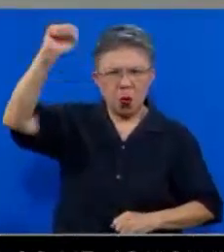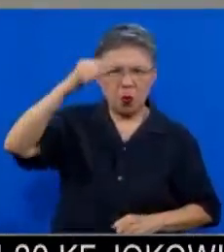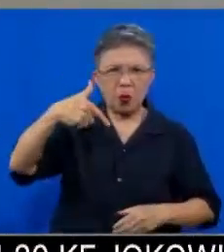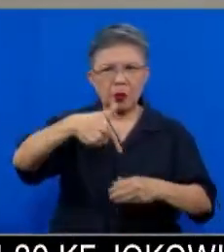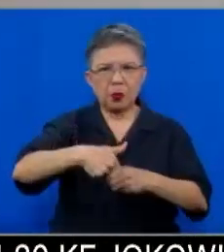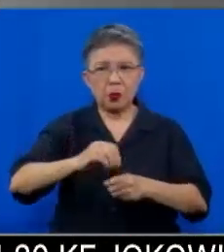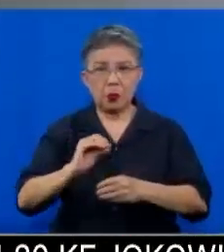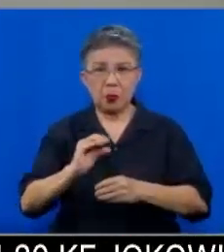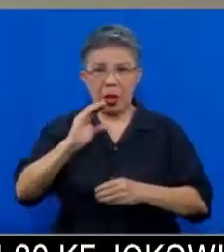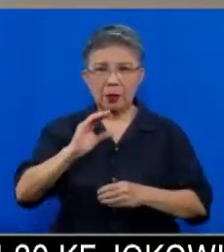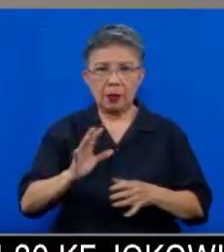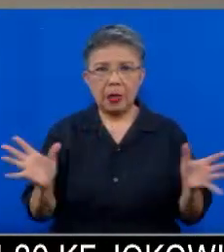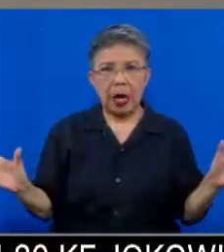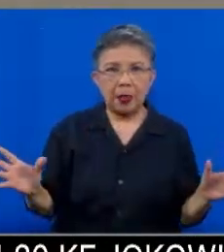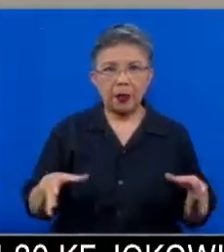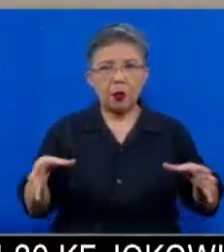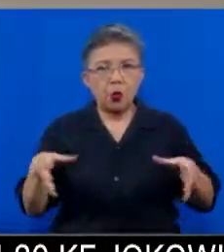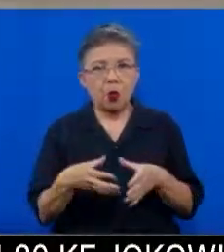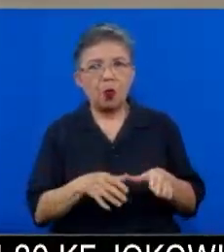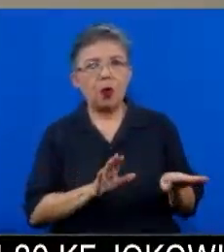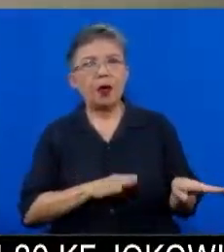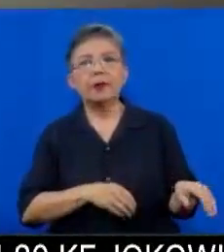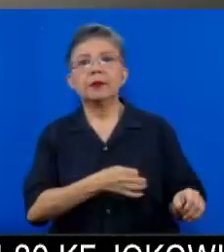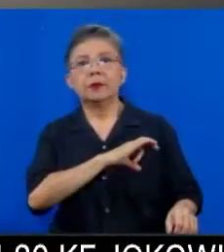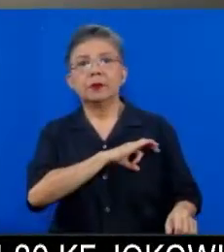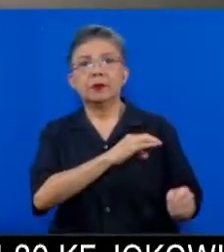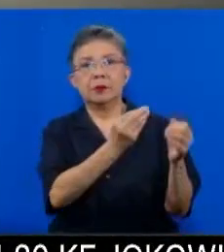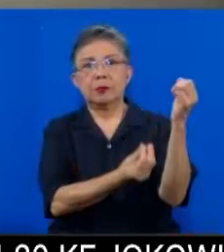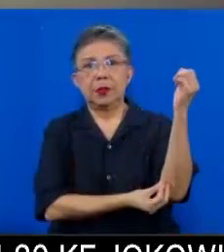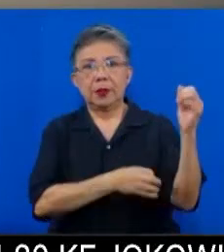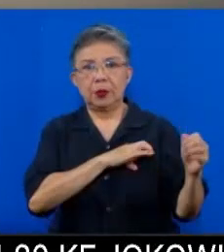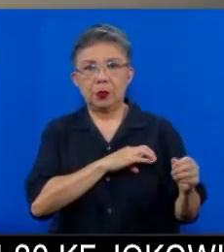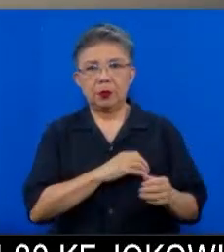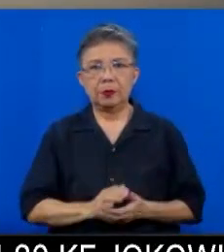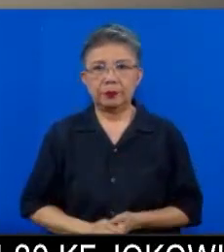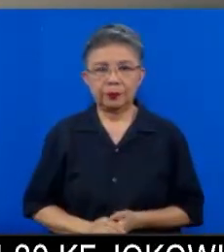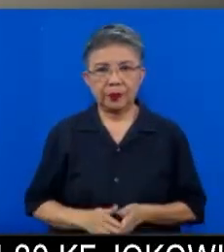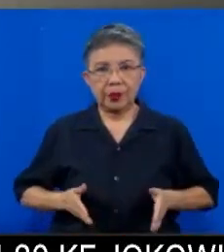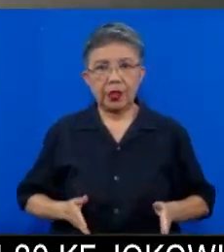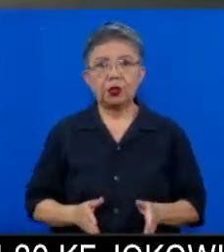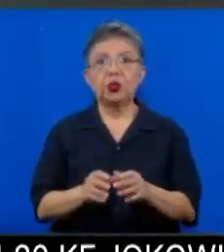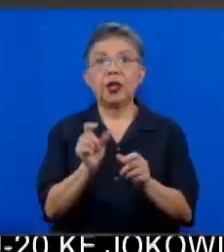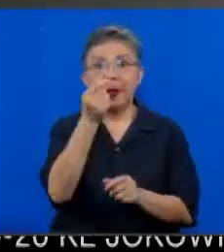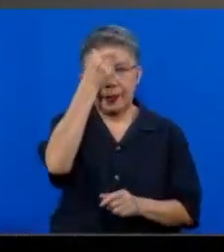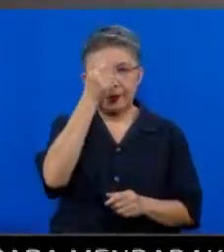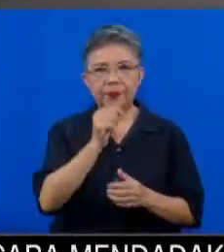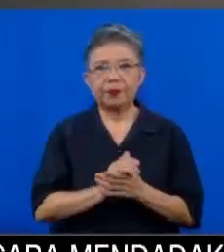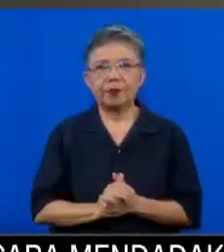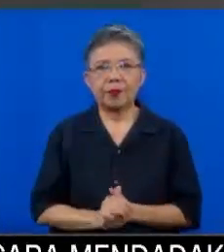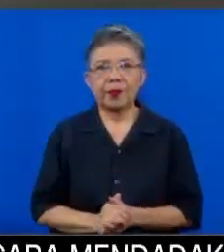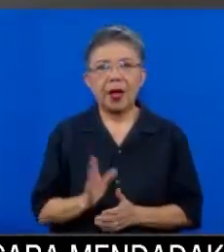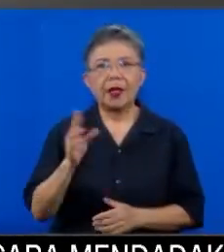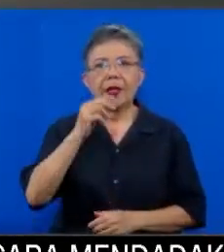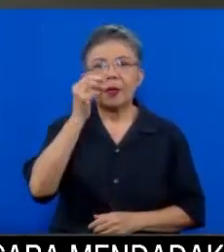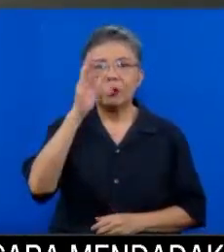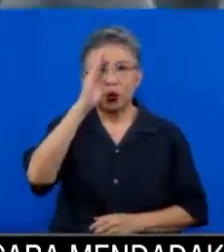harga BBM Menghadang rombongan wakil presiden Ma'ruf Amin kita wawasan Jalan Sudirman Simpang Charitas Kecamatan Ilir Timur 1 Rabu